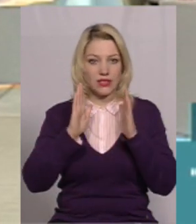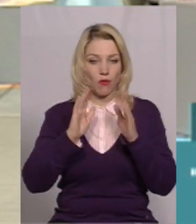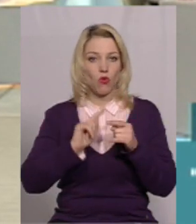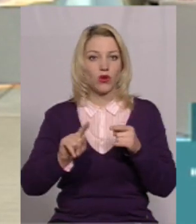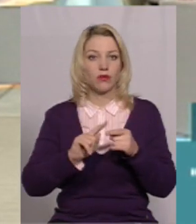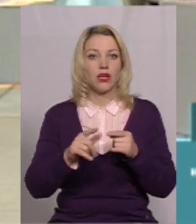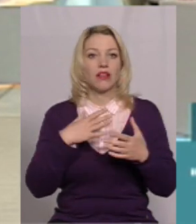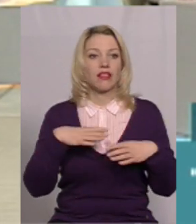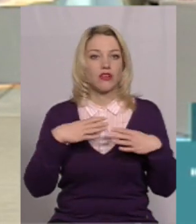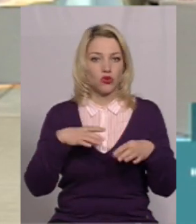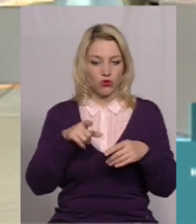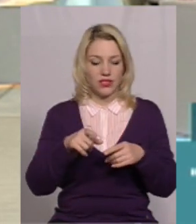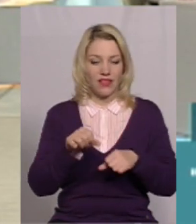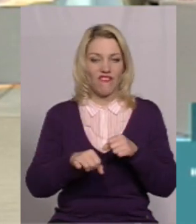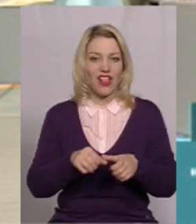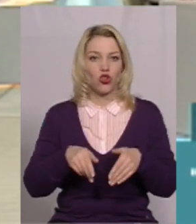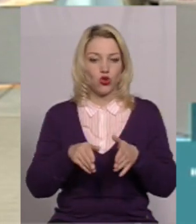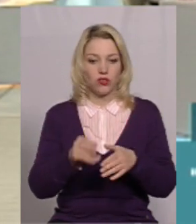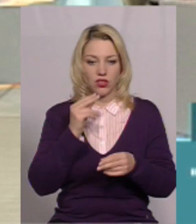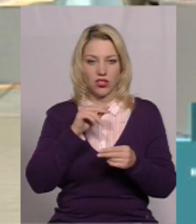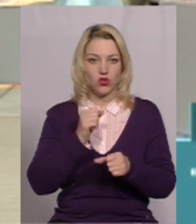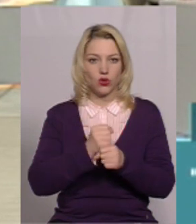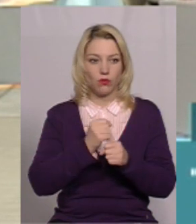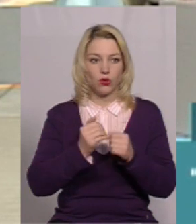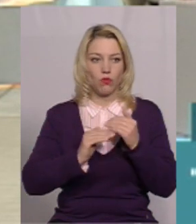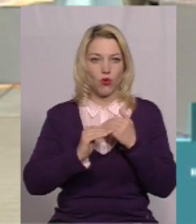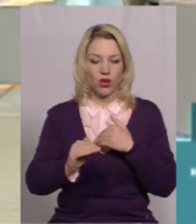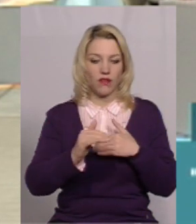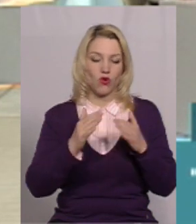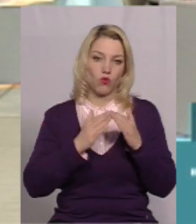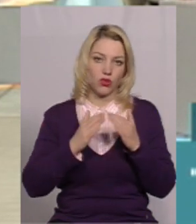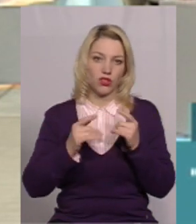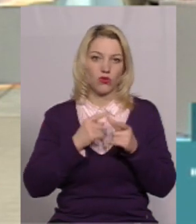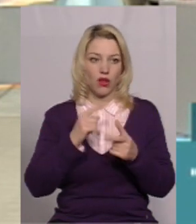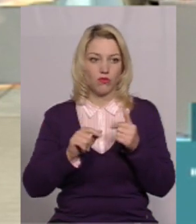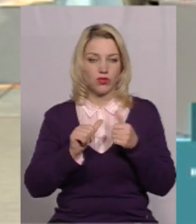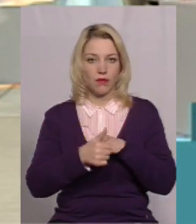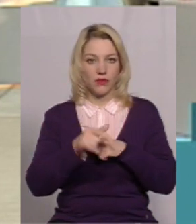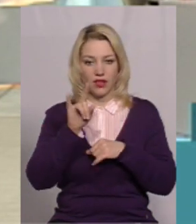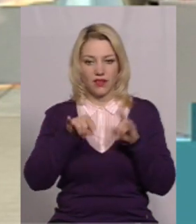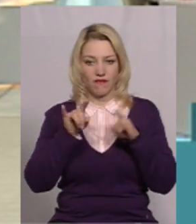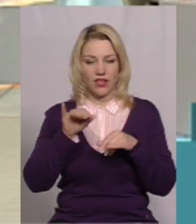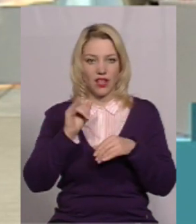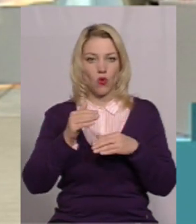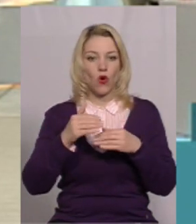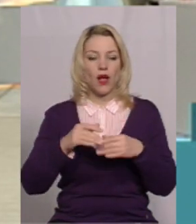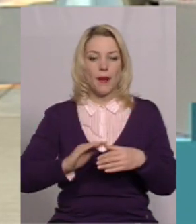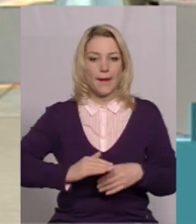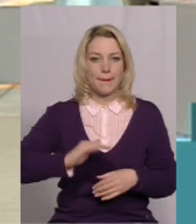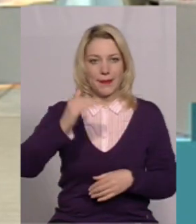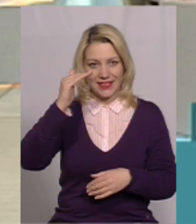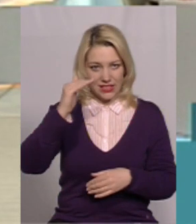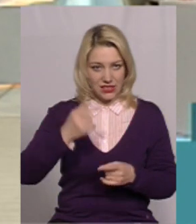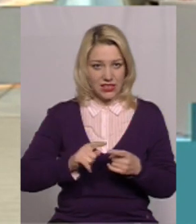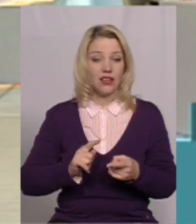про те, що для чого ті велодоріжки, краще зробіть мені покрівлю в будинку або заміняйте вікна в під'їзді, це буде набагато